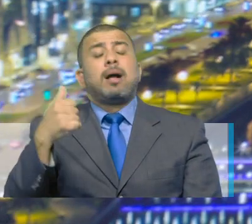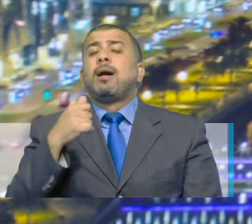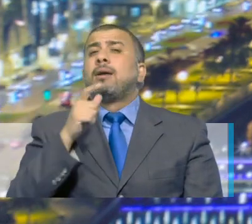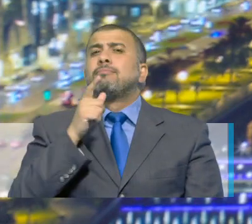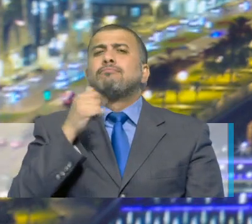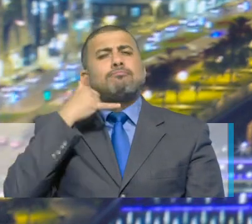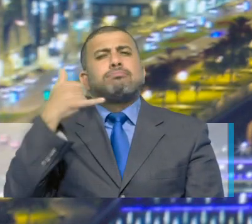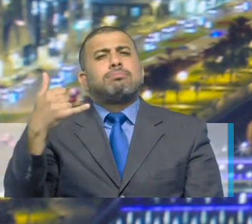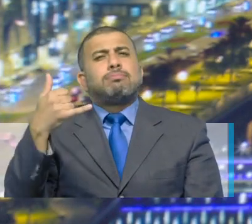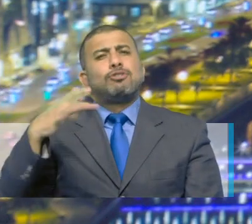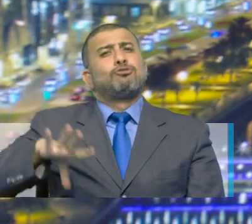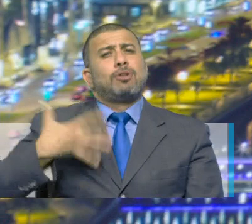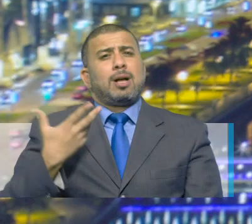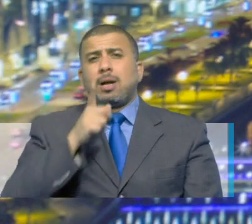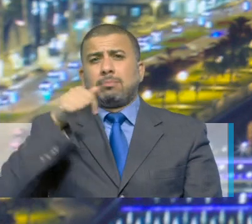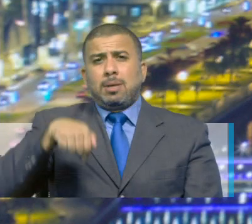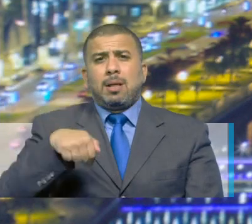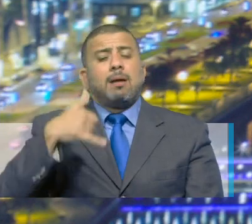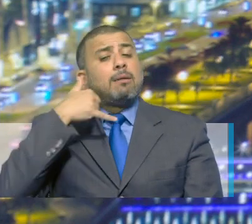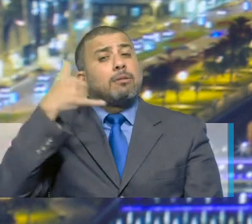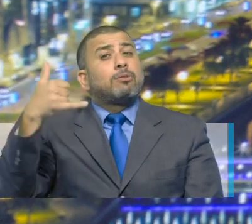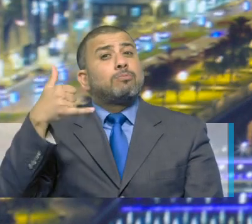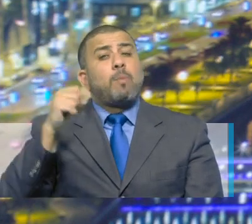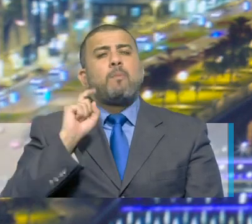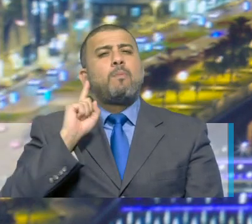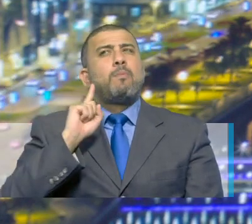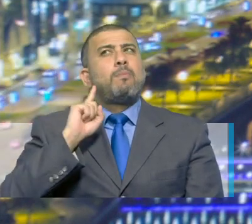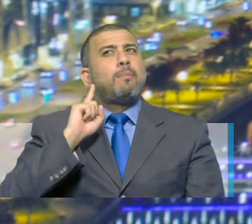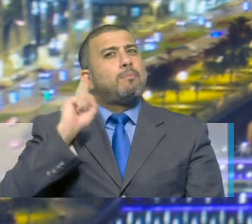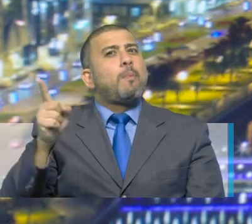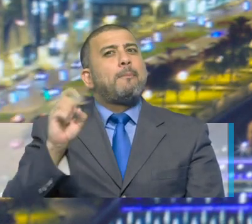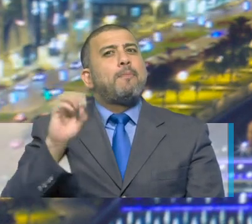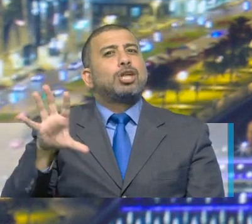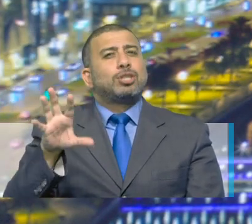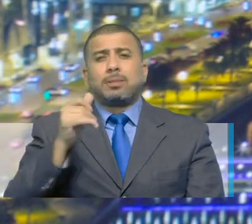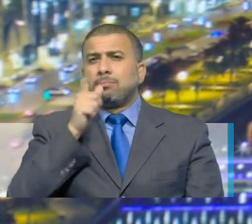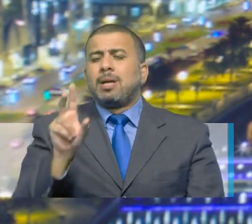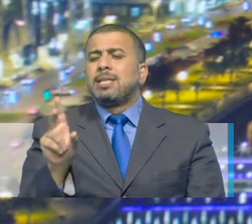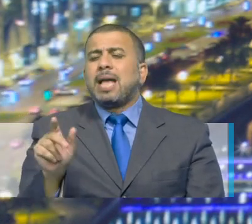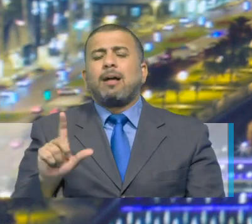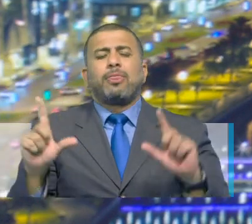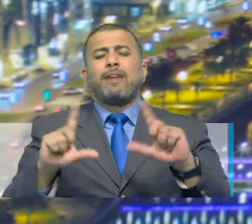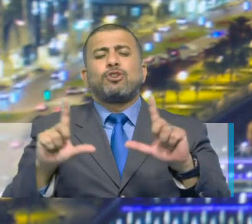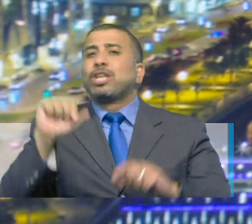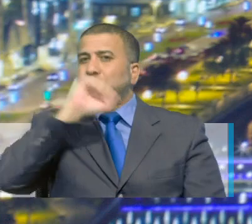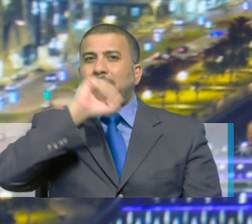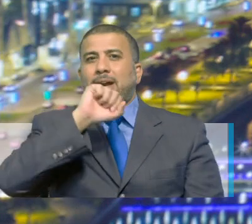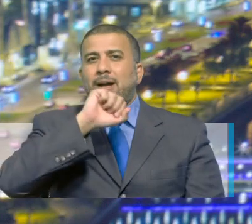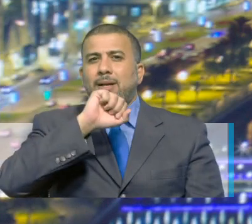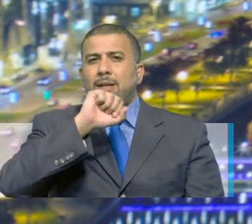هاتفية، حيث ظهر اليوم عبر برنامج الخط المباشر الذي يبث في إذاعة وتلفزيون